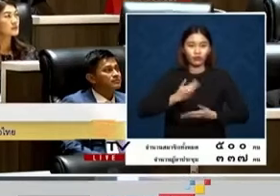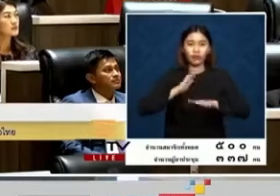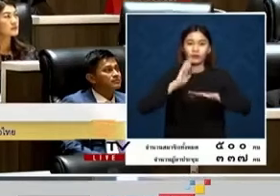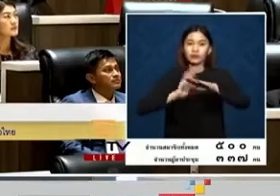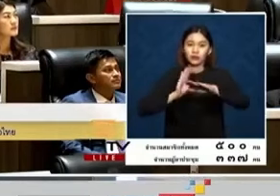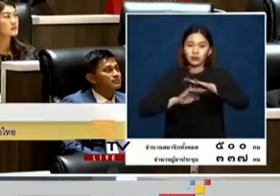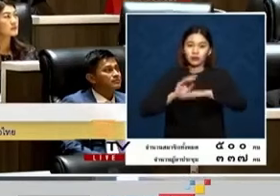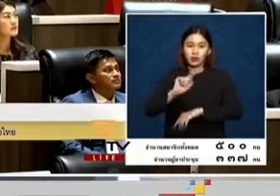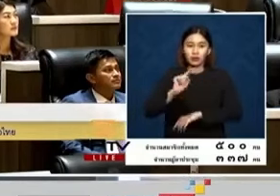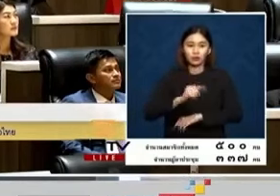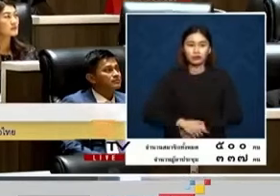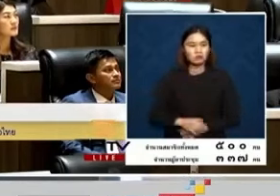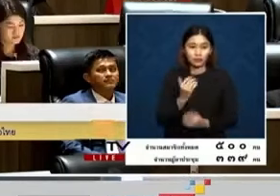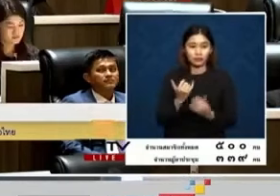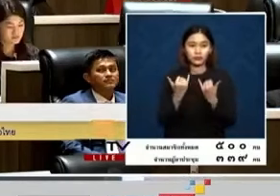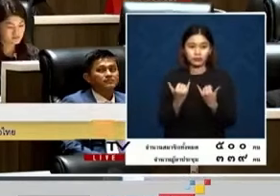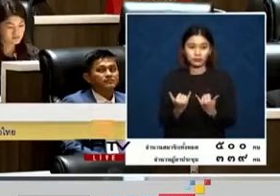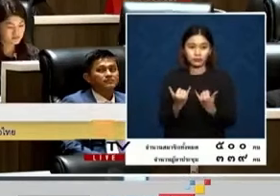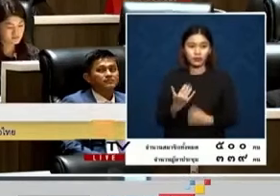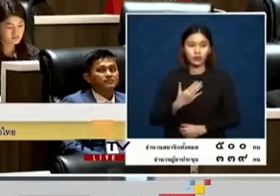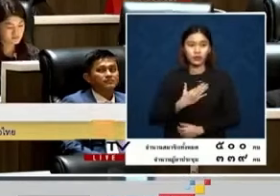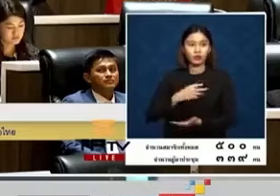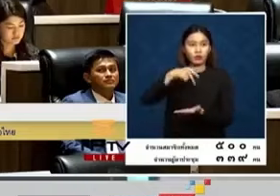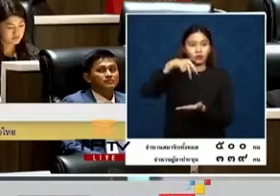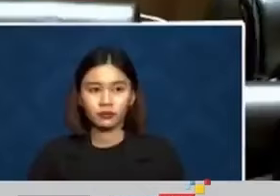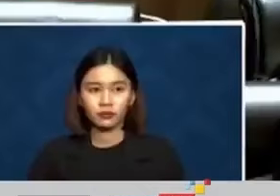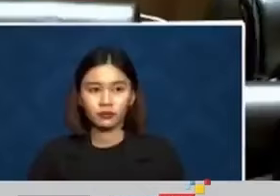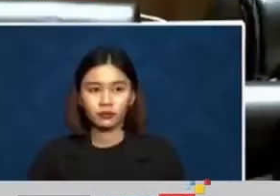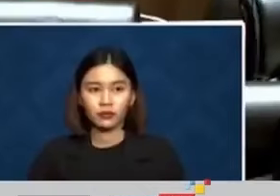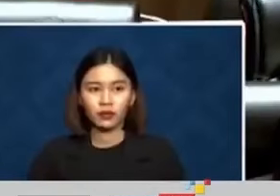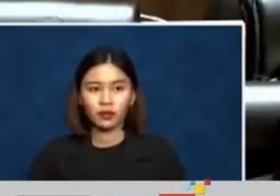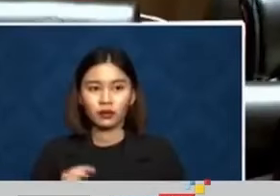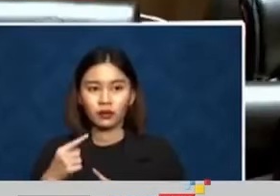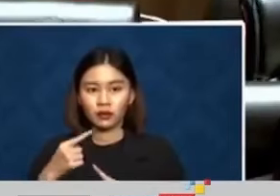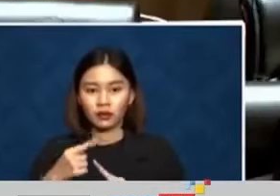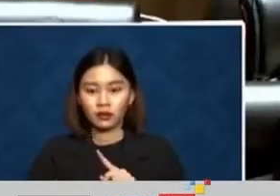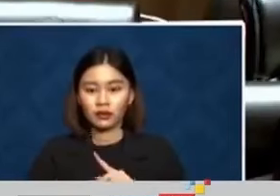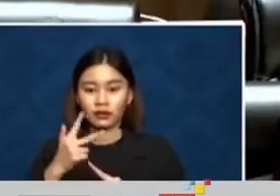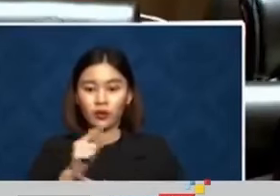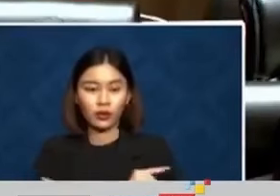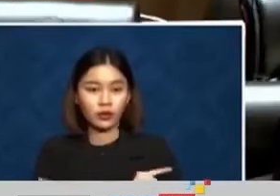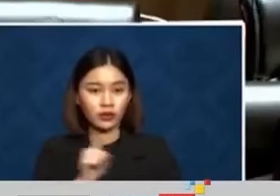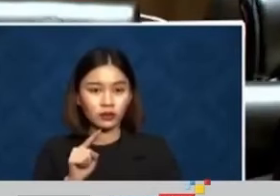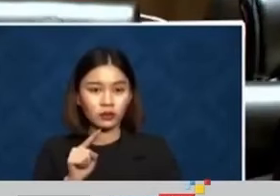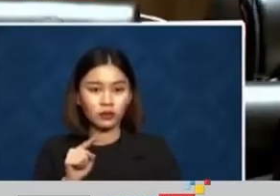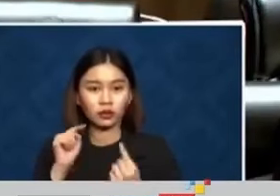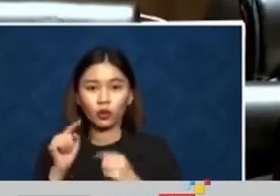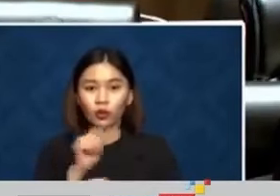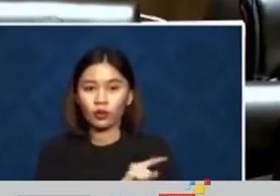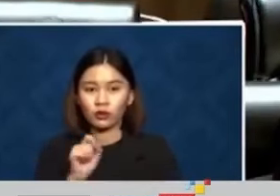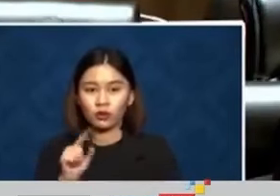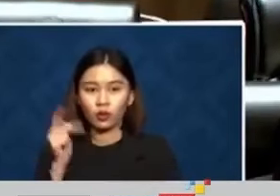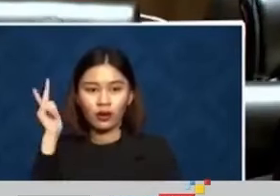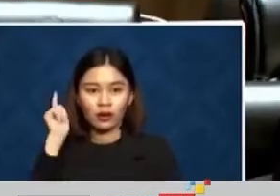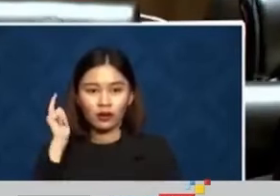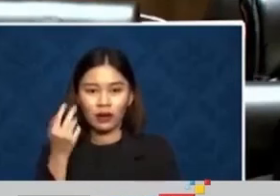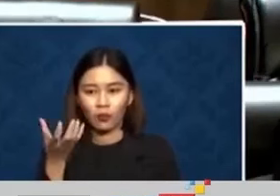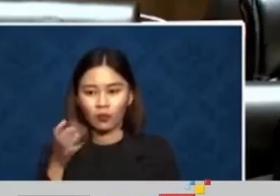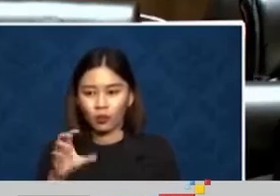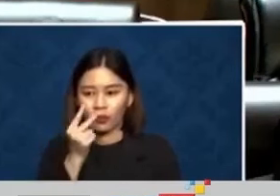ดี๋ยวลองดูบรรยากาศบางช่วงนะ ค่ะ ผมไม่ลุกขึ้นมาครับวันที่1มีนาคมวันศุกร์ผมได้เห็นข่าวผมก็ตก